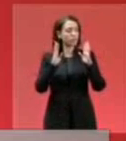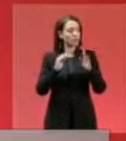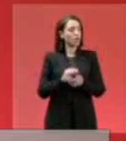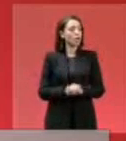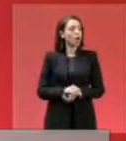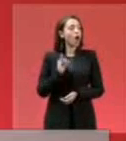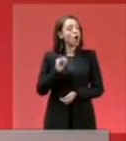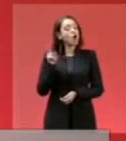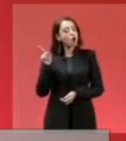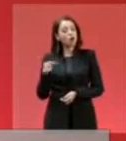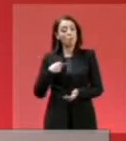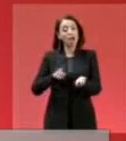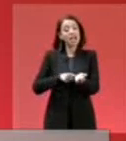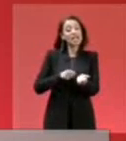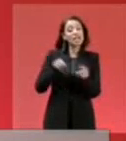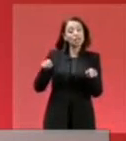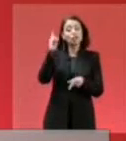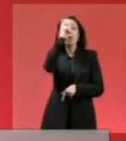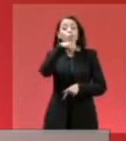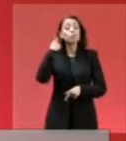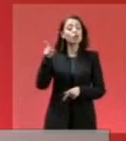προσέξτε ακόμα και ο χαρακτηρισμός των προσώπων